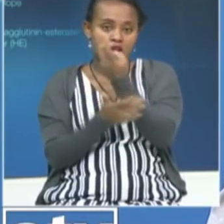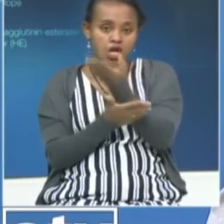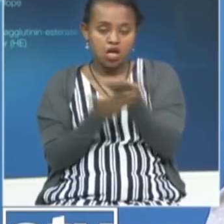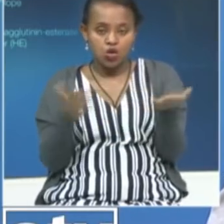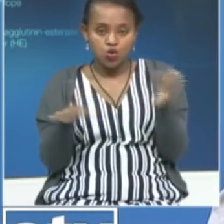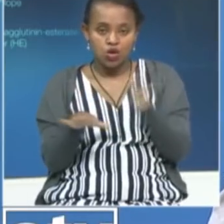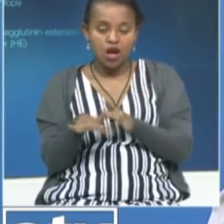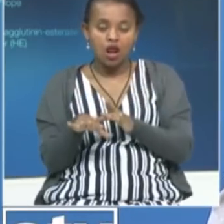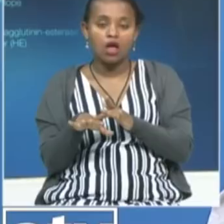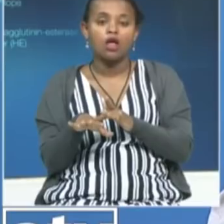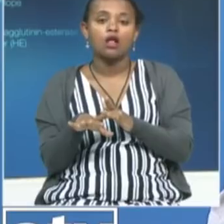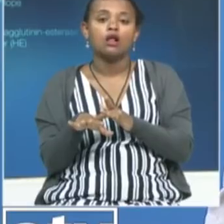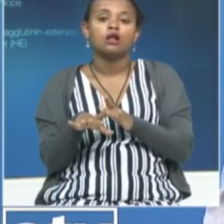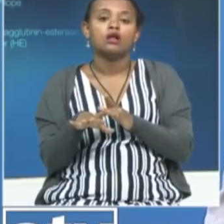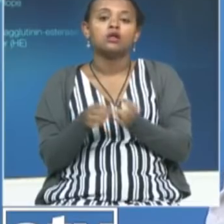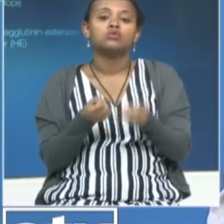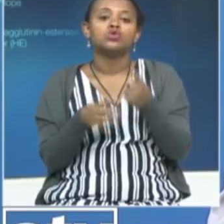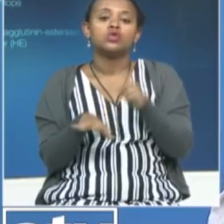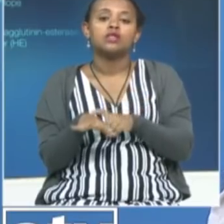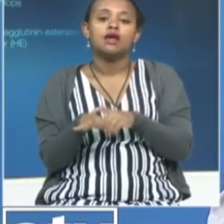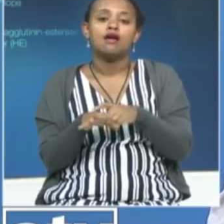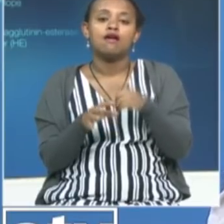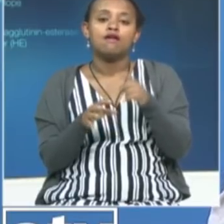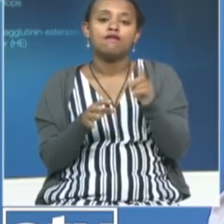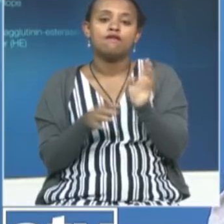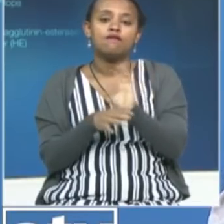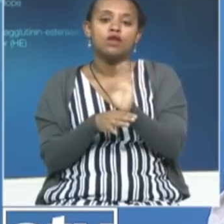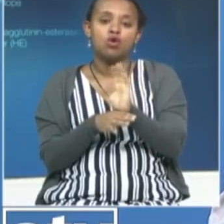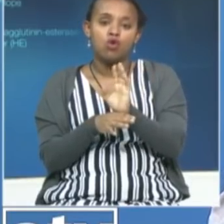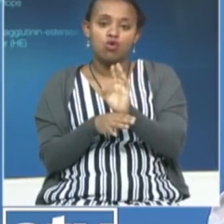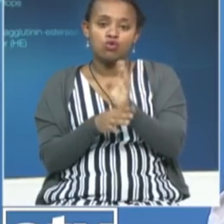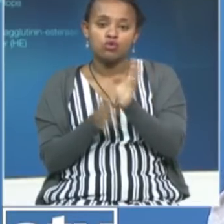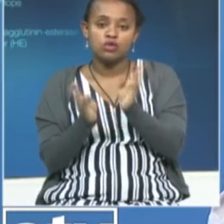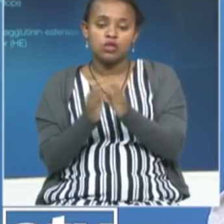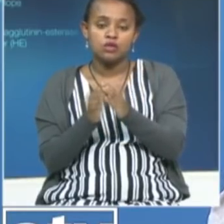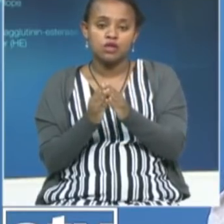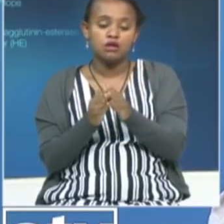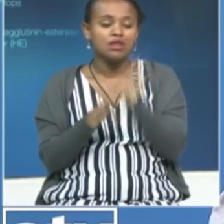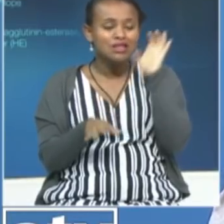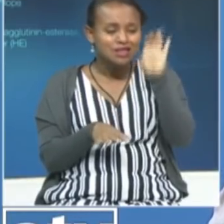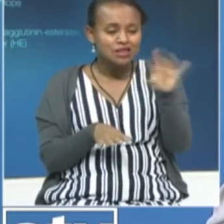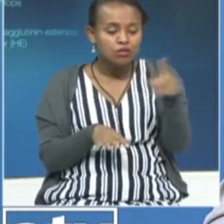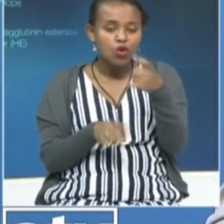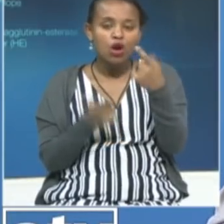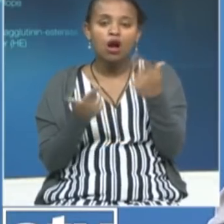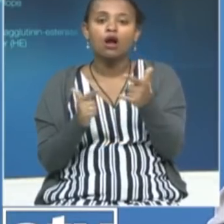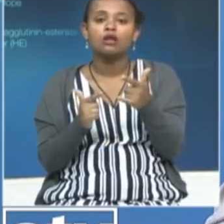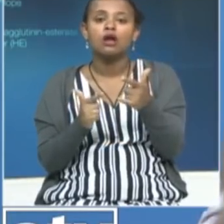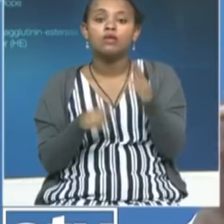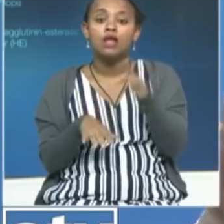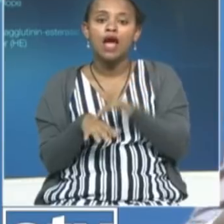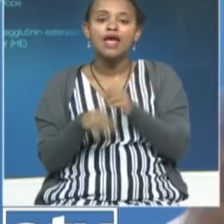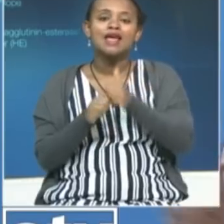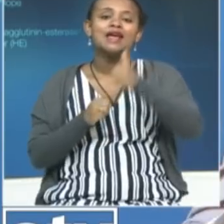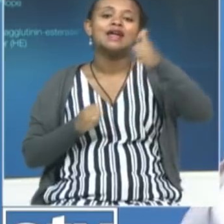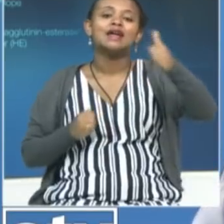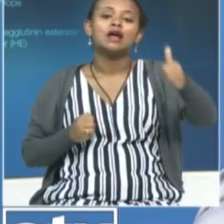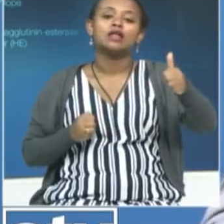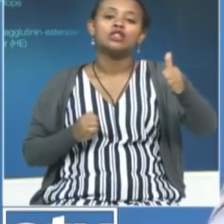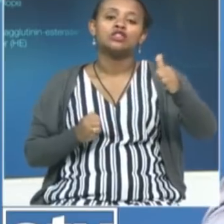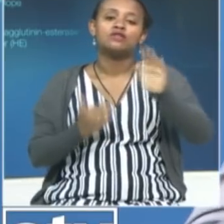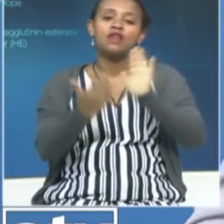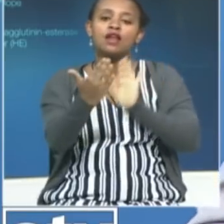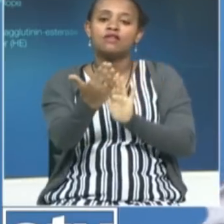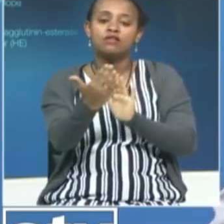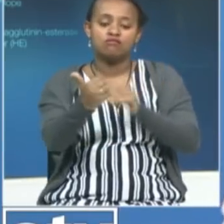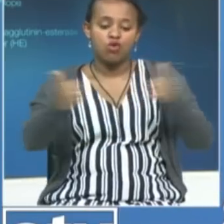ጊዜ በቪዲዮ እንሰበሰባለን፣ ግን ግድ የምልባቸው አጋጣሚዎች ላይ ርቀታችን ጠብቀን ከወደ ጎንም ወደፊት